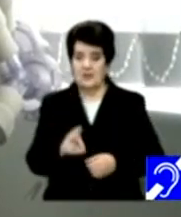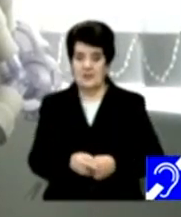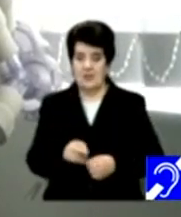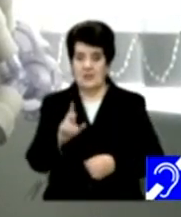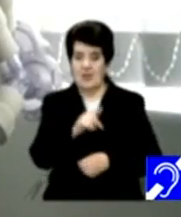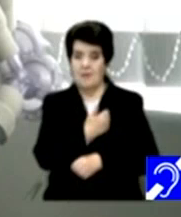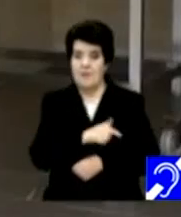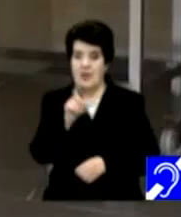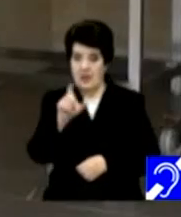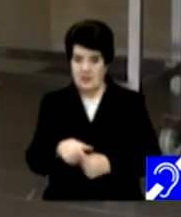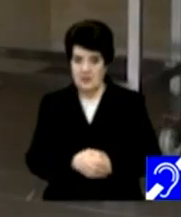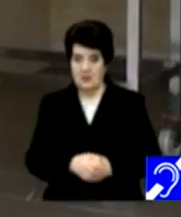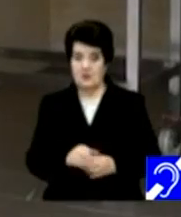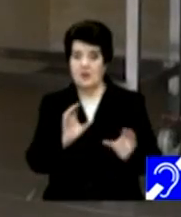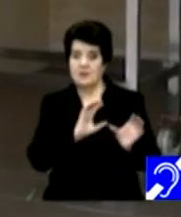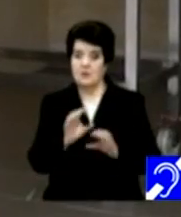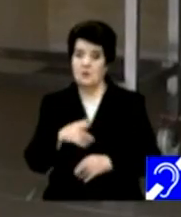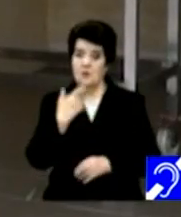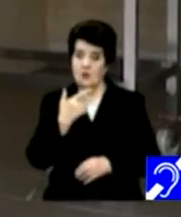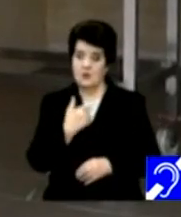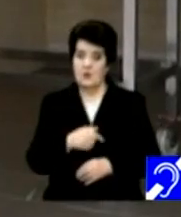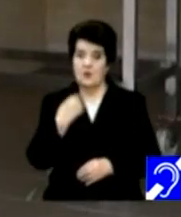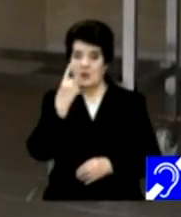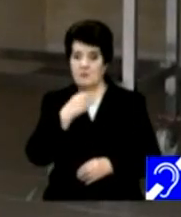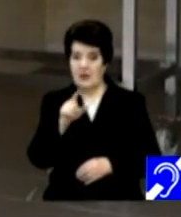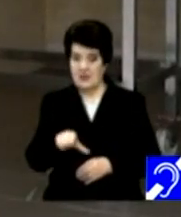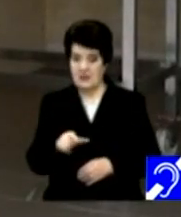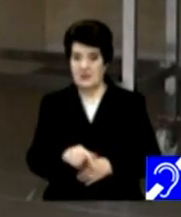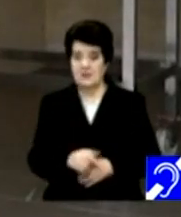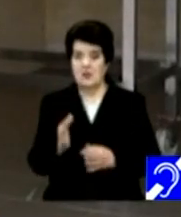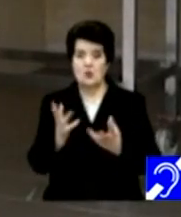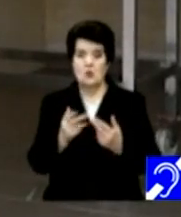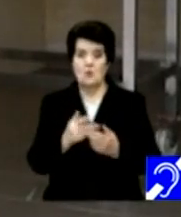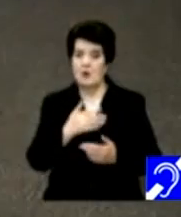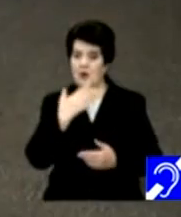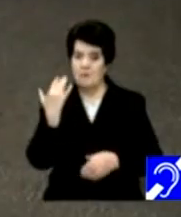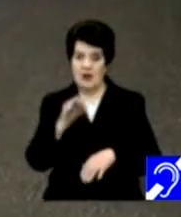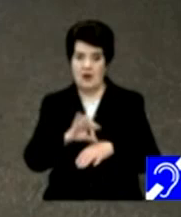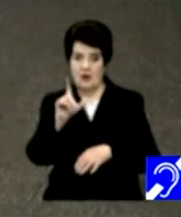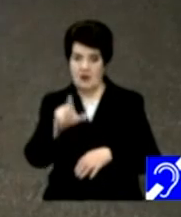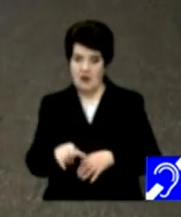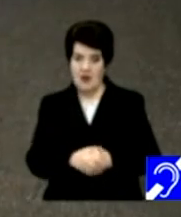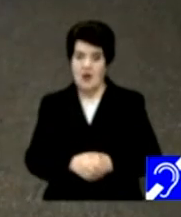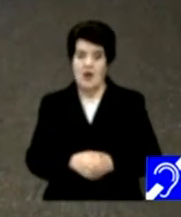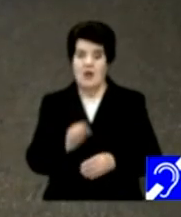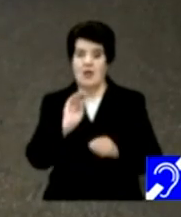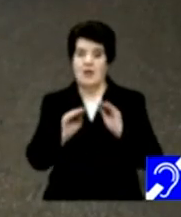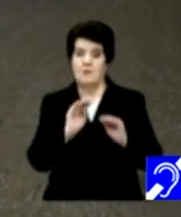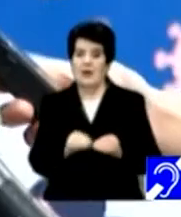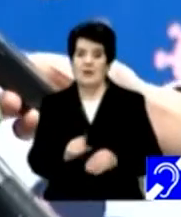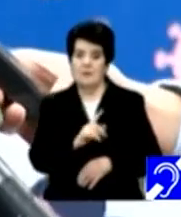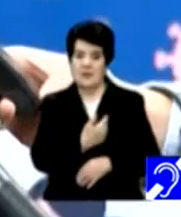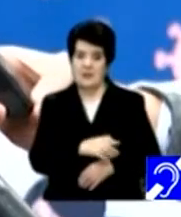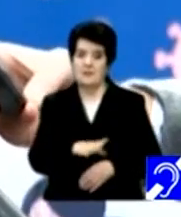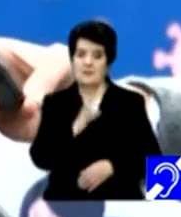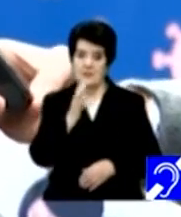în spitale, ba chiar de asigurări că cei prezenți fac față numărului mare de pacienți, iar toate echipamentele medicale sunt folosite.